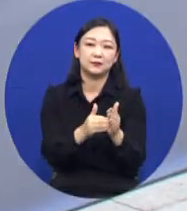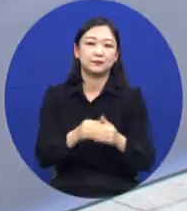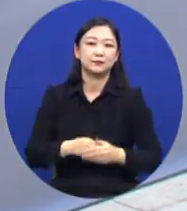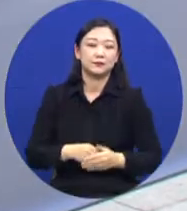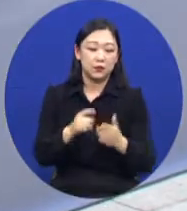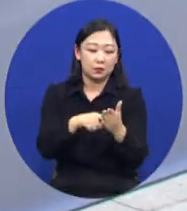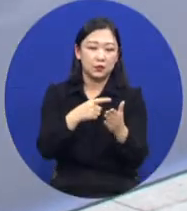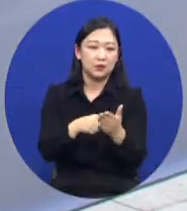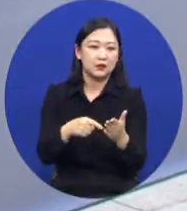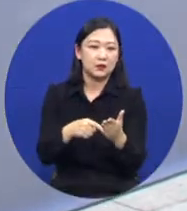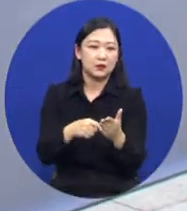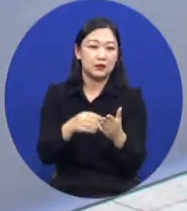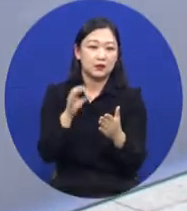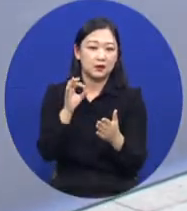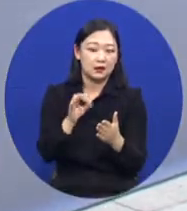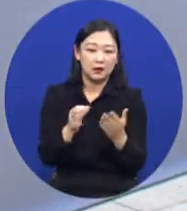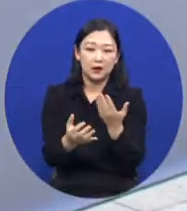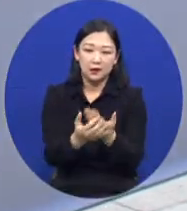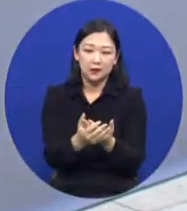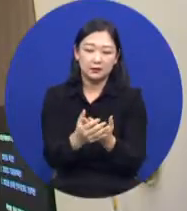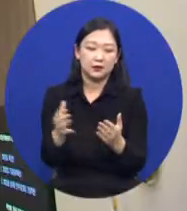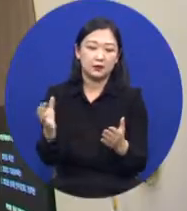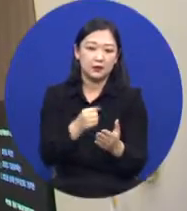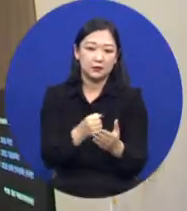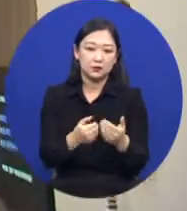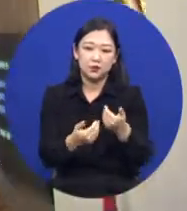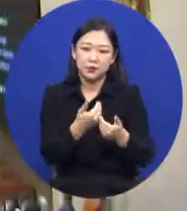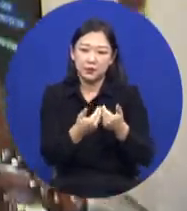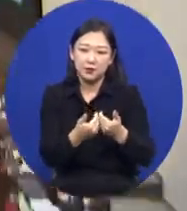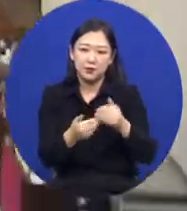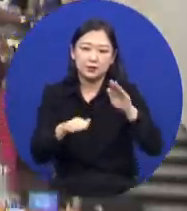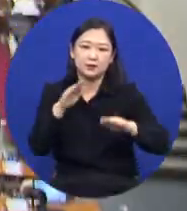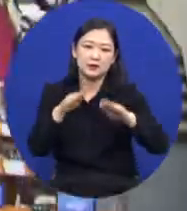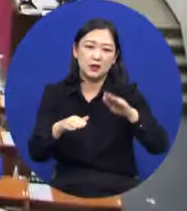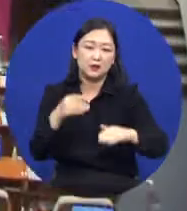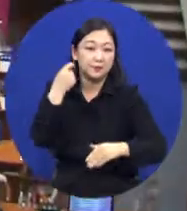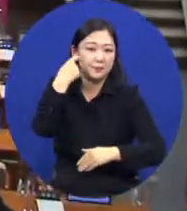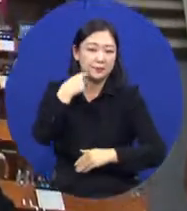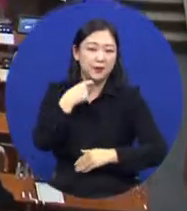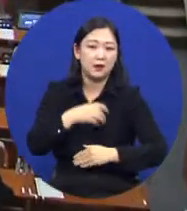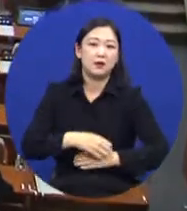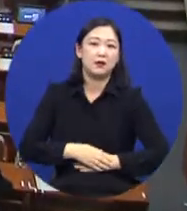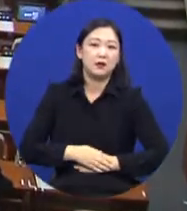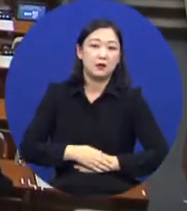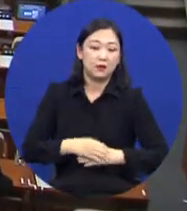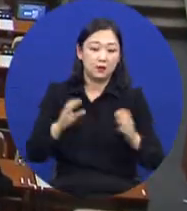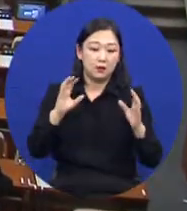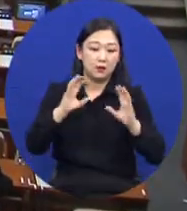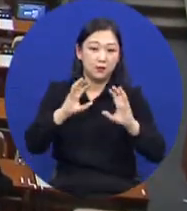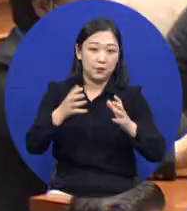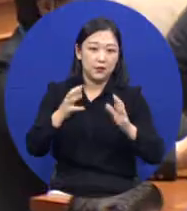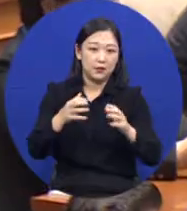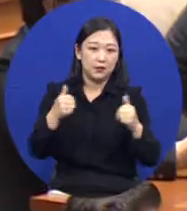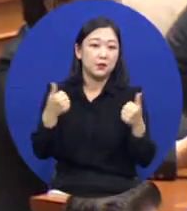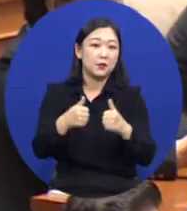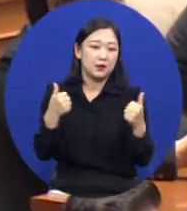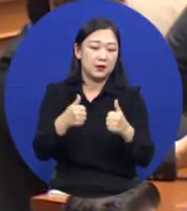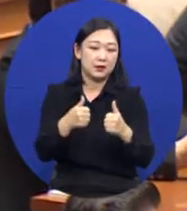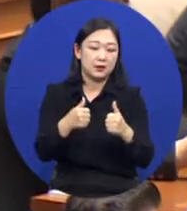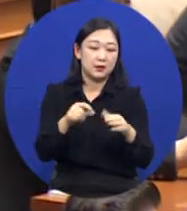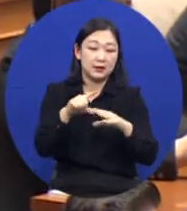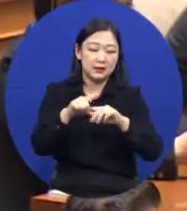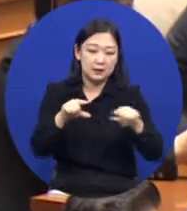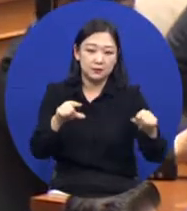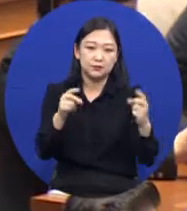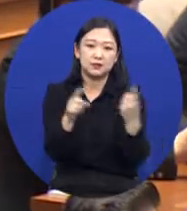보상 안을 놓고 여야 간 미묘한 온도차가 느껴지는 가운데 오는 9일 본회의 의결을 앞둔 사산 특별법 일부 개정안